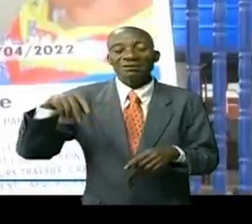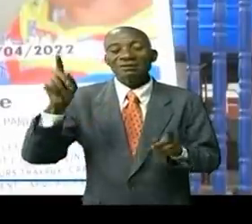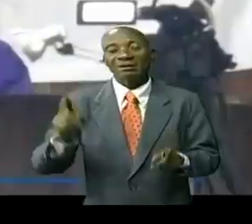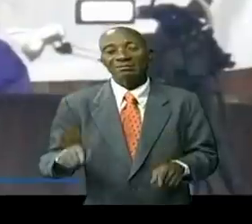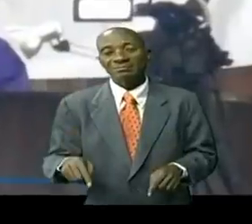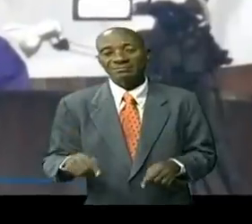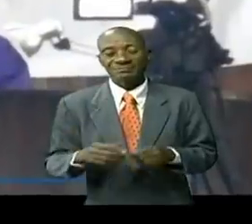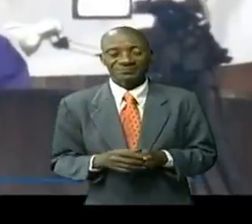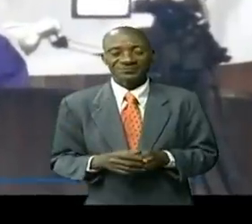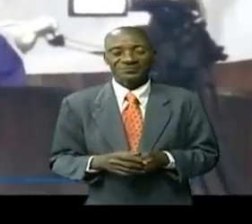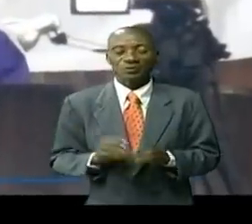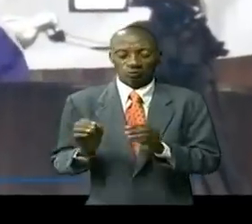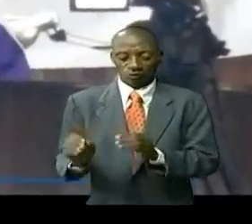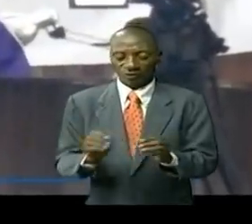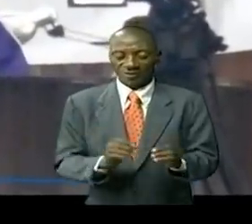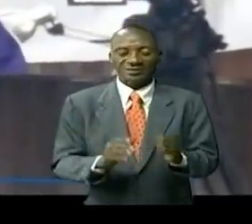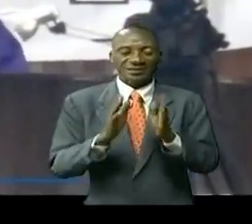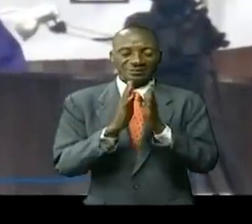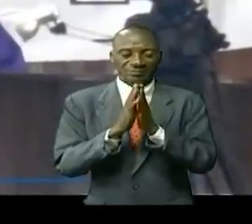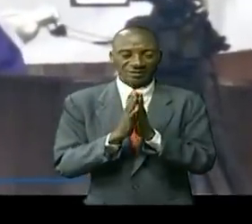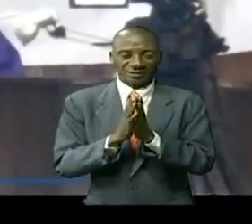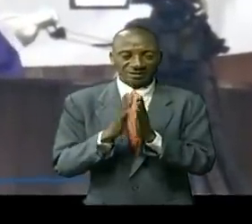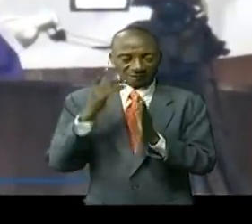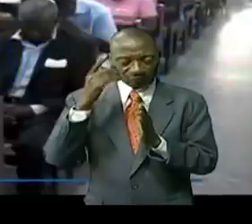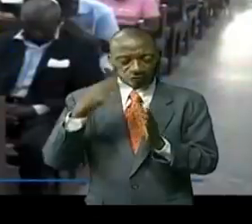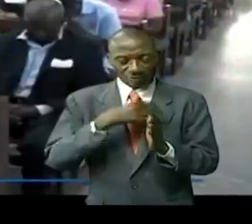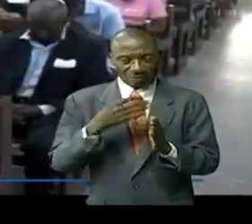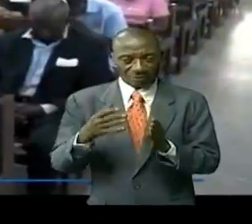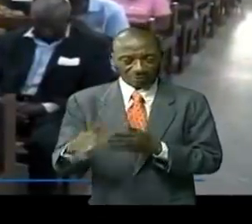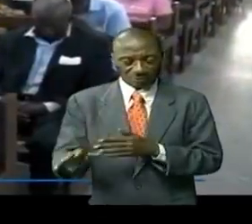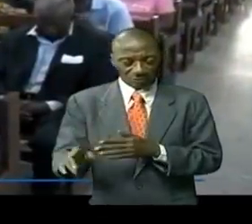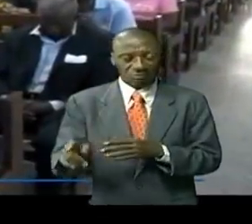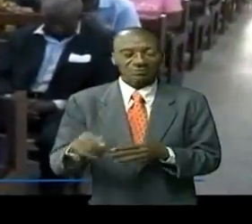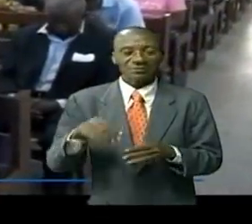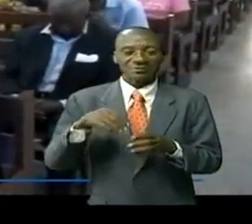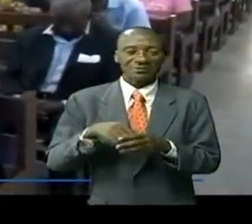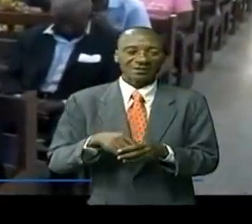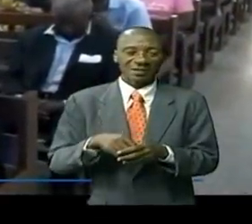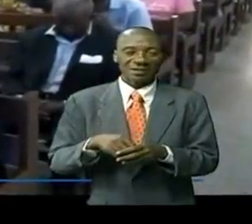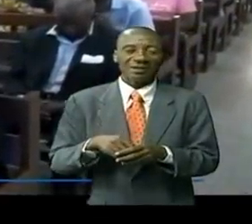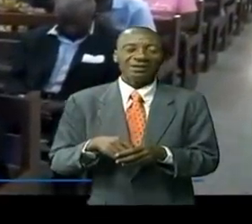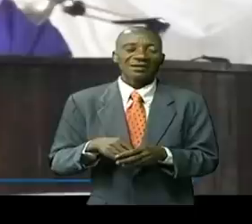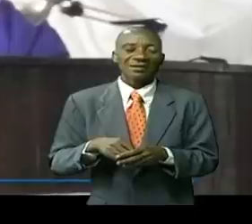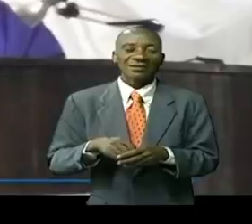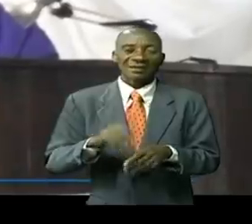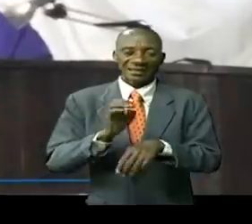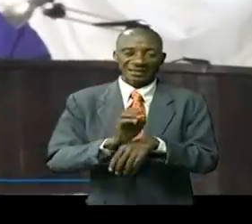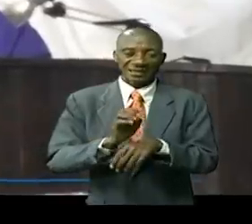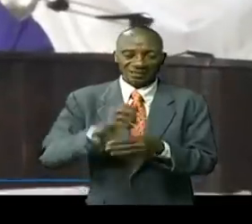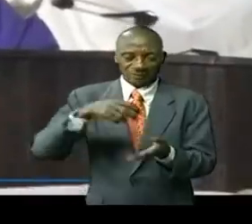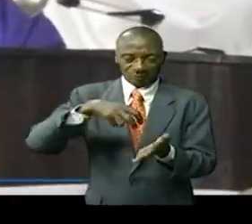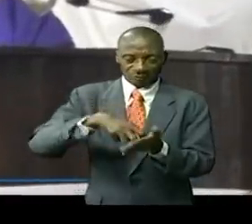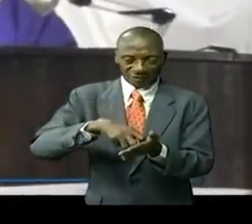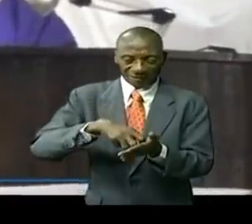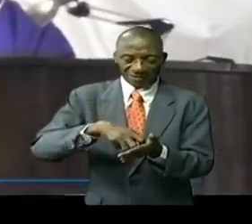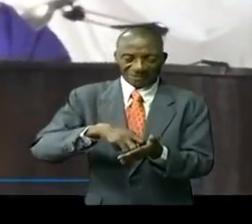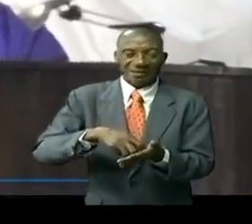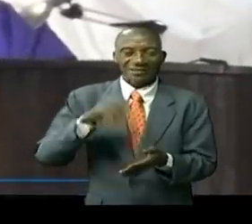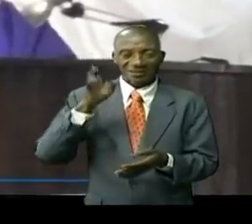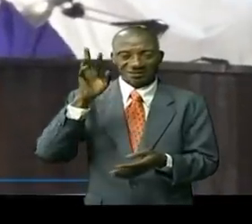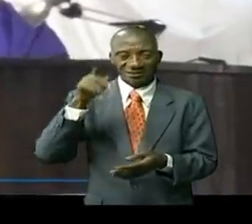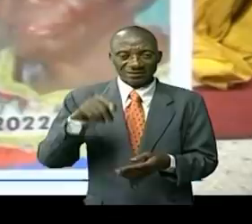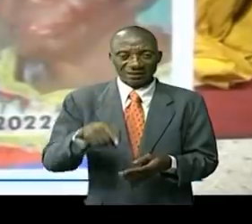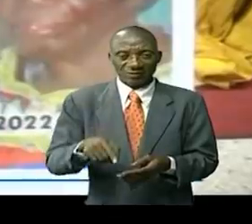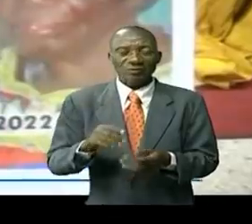grâces organisé en sa mémoire en la cathédrale du centenaire protestant de Lingwala à Kinshasa. Sa nécrologie